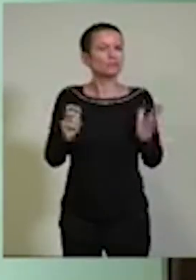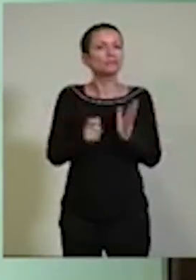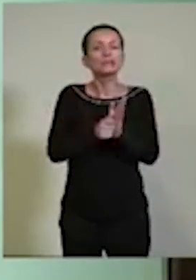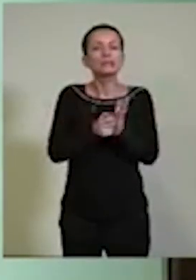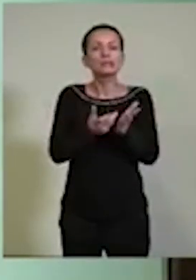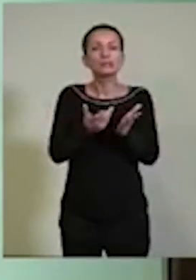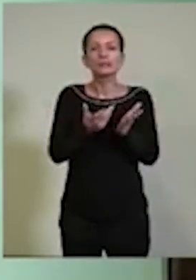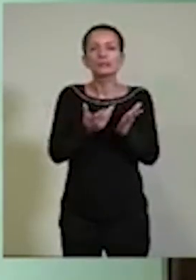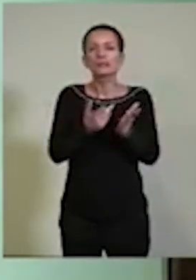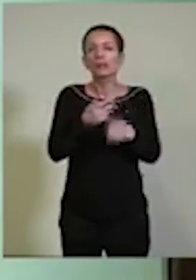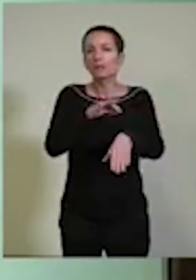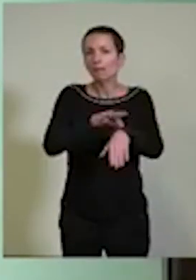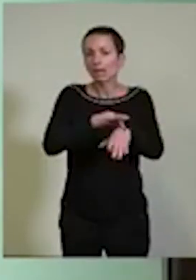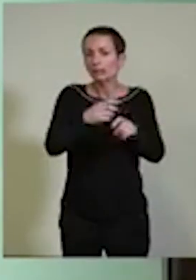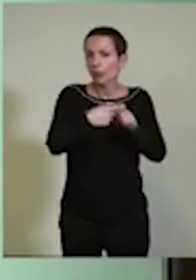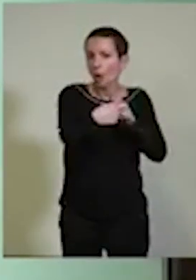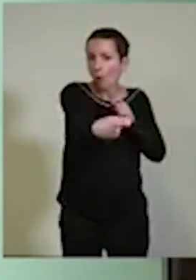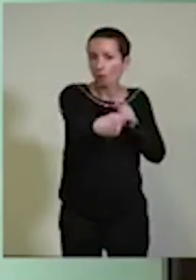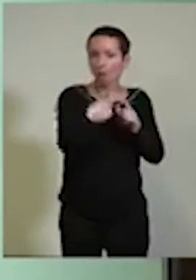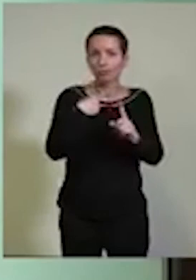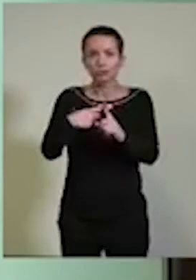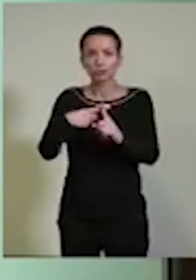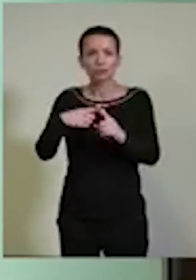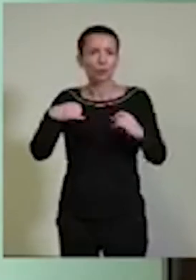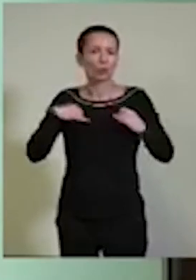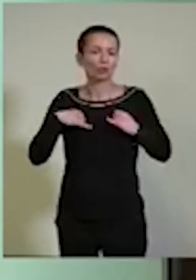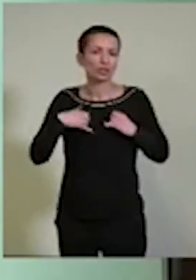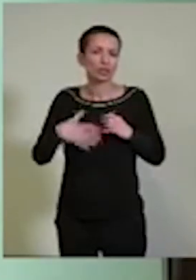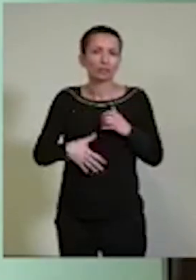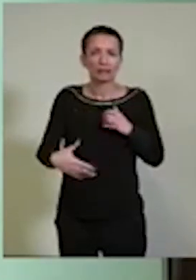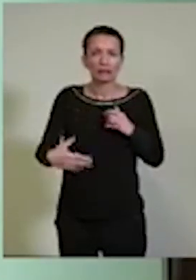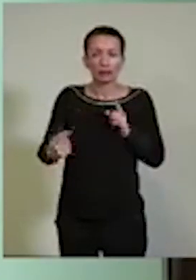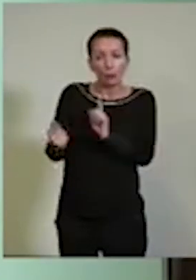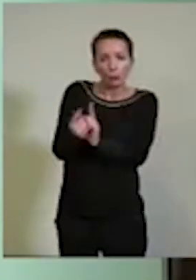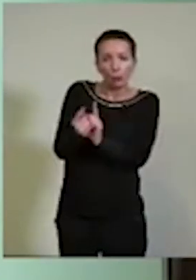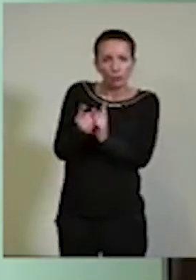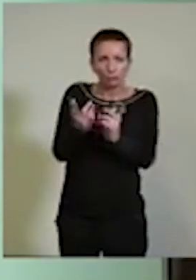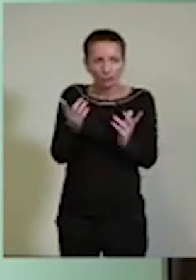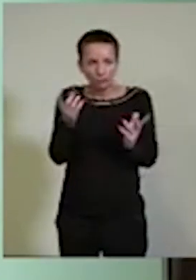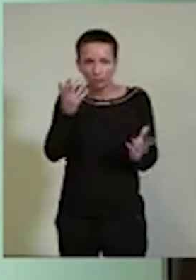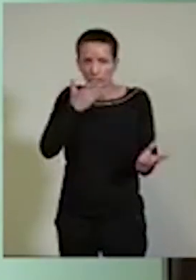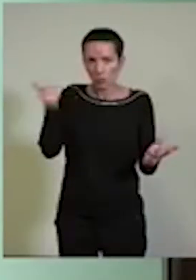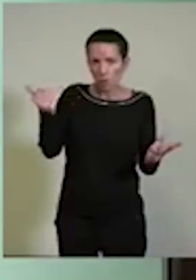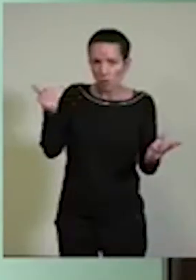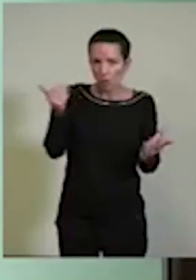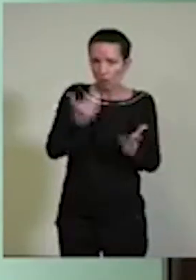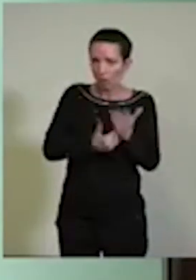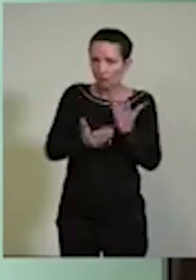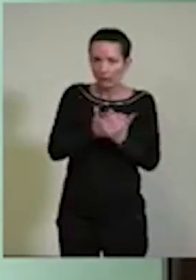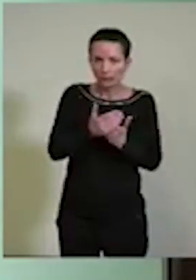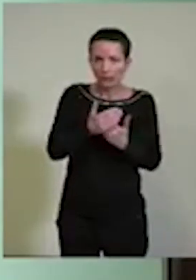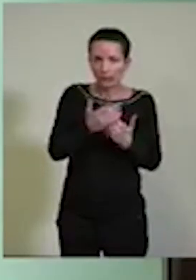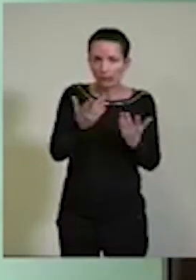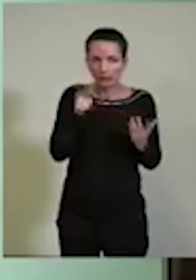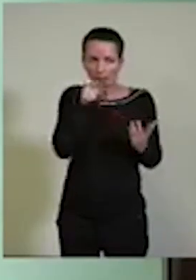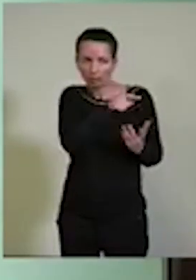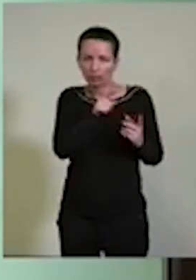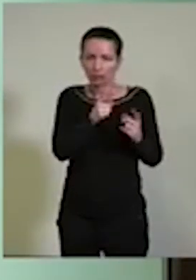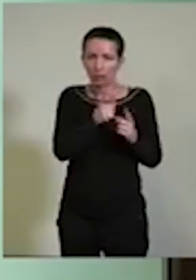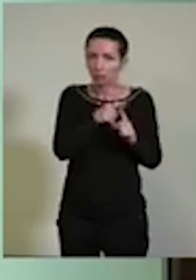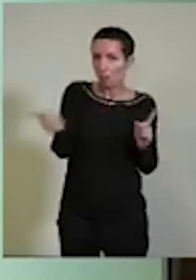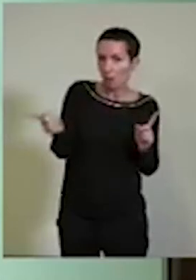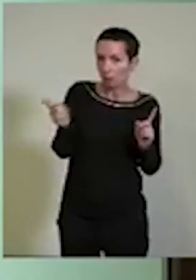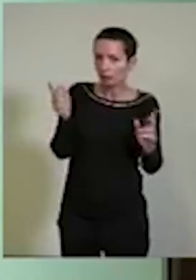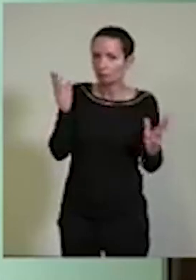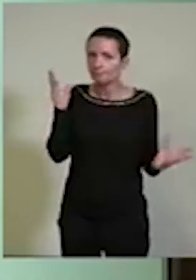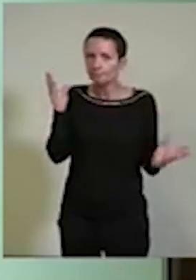des longues maladies et un congé maternité plus court, si on ne peut pas remplacer tout le monde, est-ce qu'il vaut mieux pas remplacer la longue maladie? Je pense qu'il ne faut pas